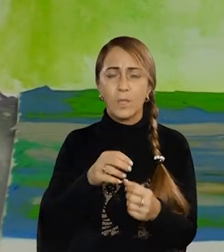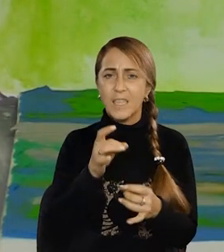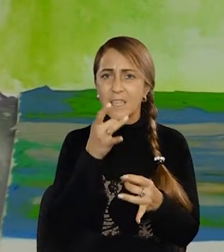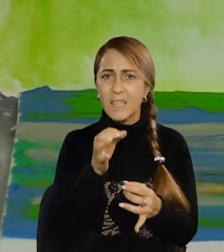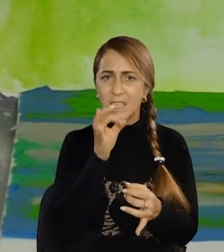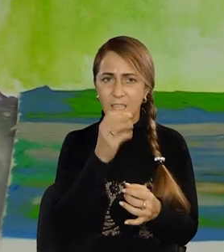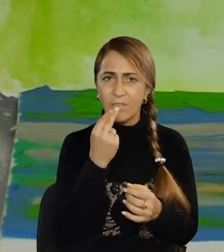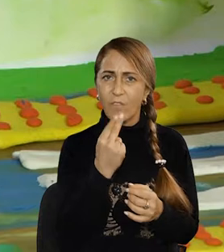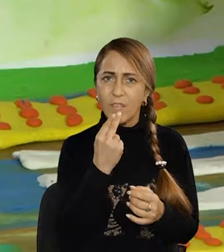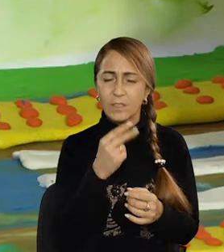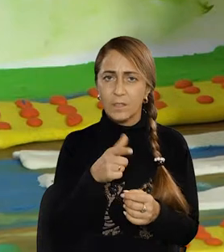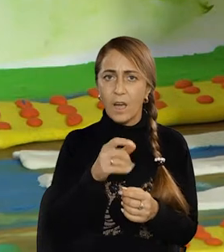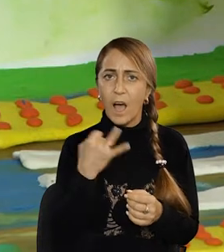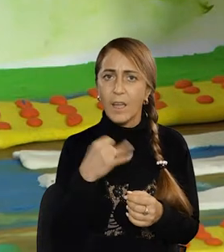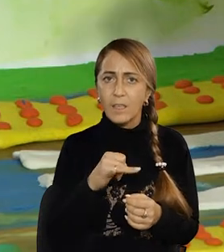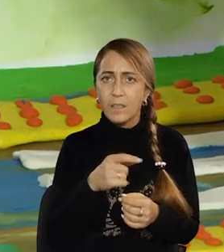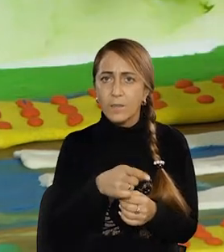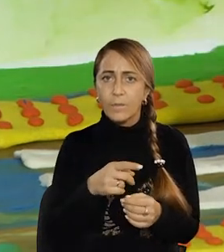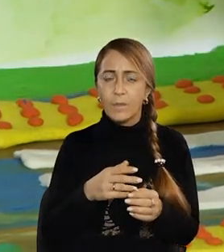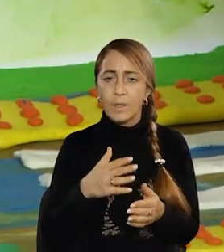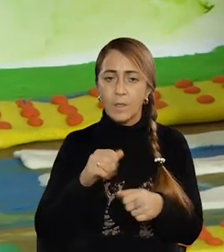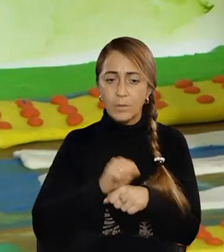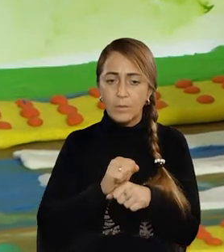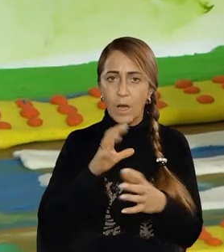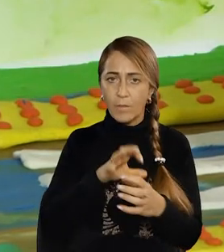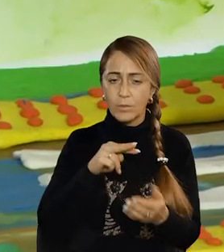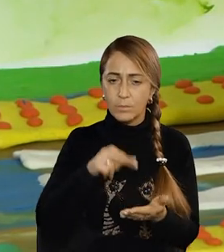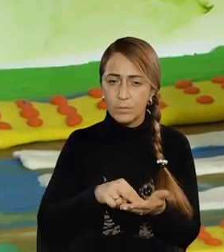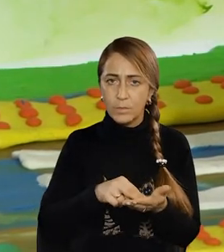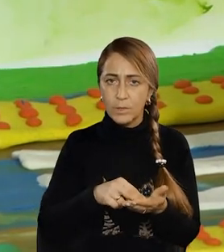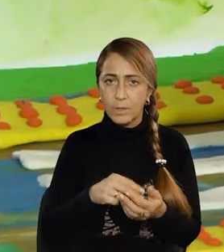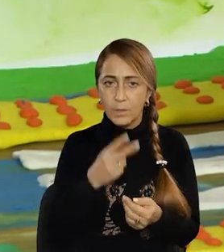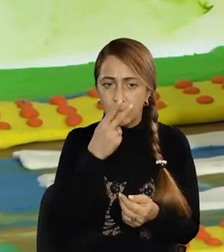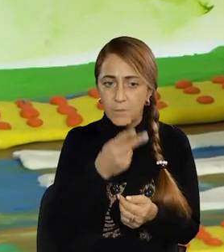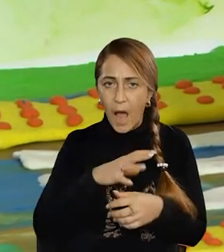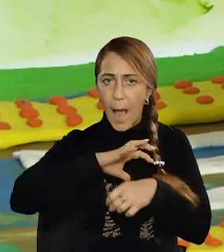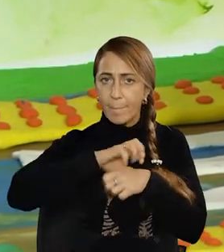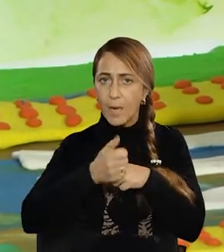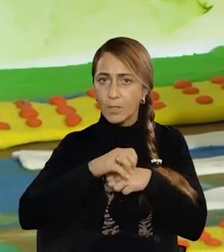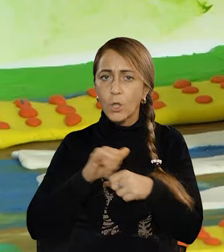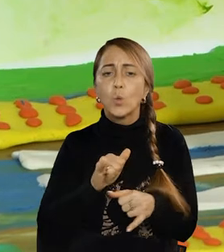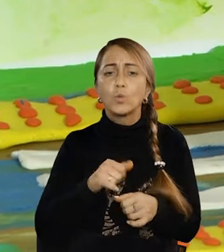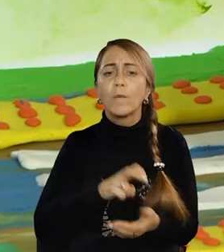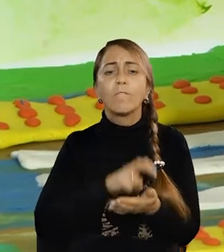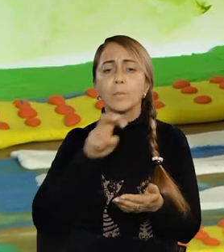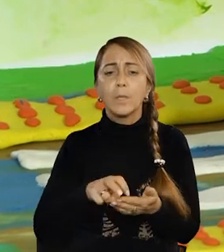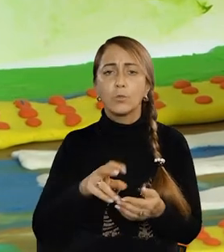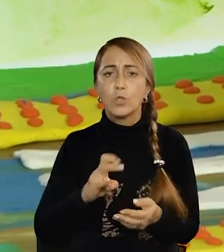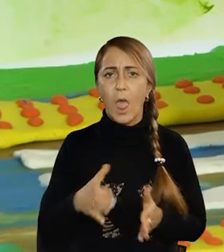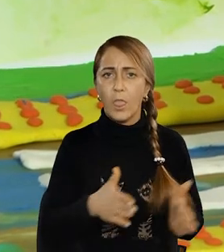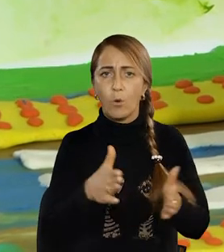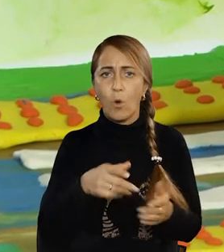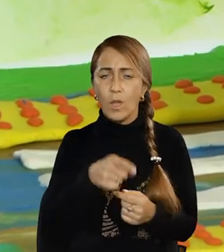гальм. Із авто, яке спинилося прямісінько біля мене, визирнула чепурна апельсинка. «Куди ж ти вистрибуєш на